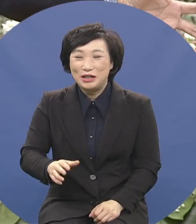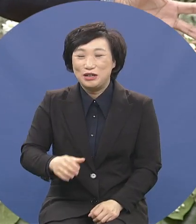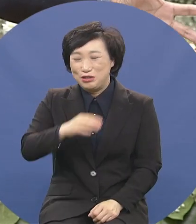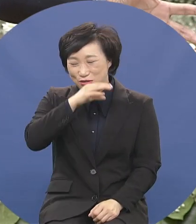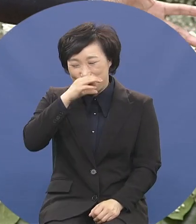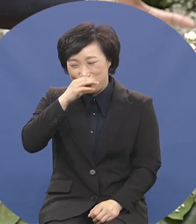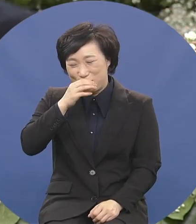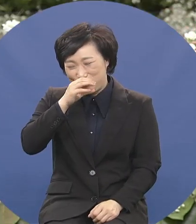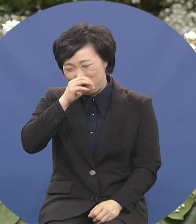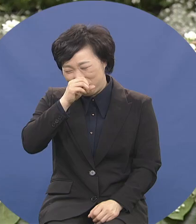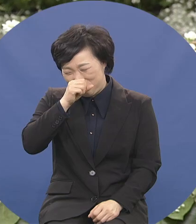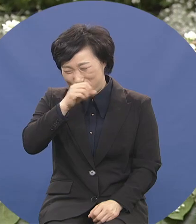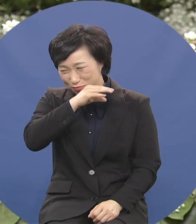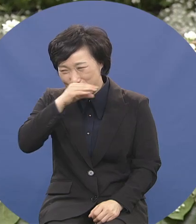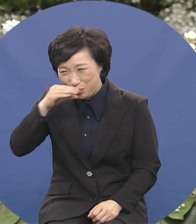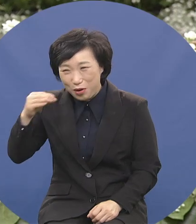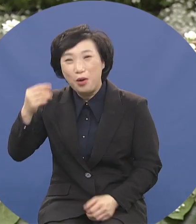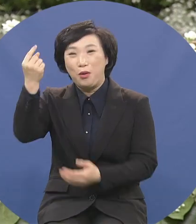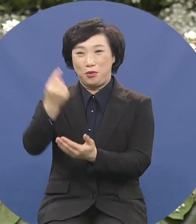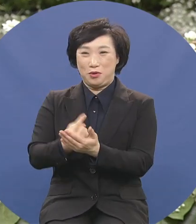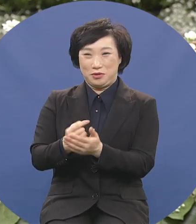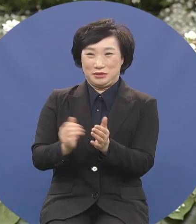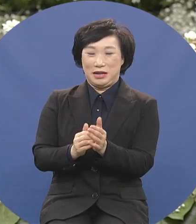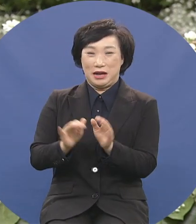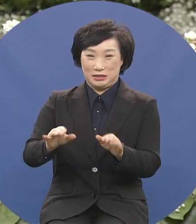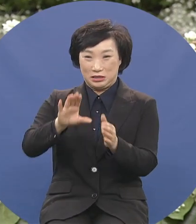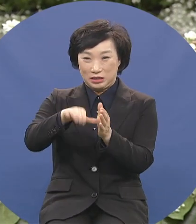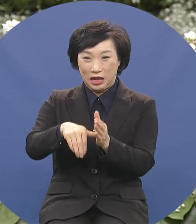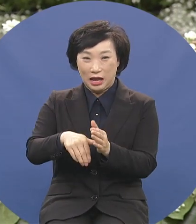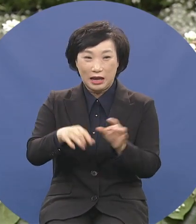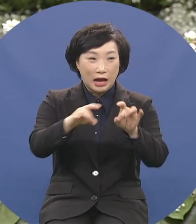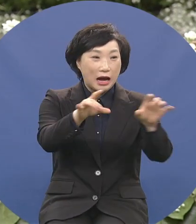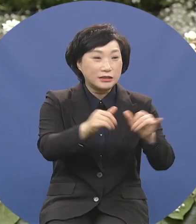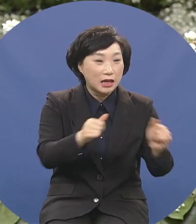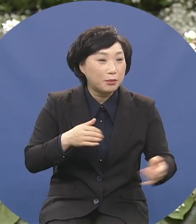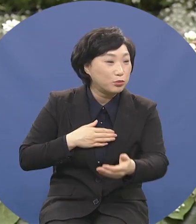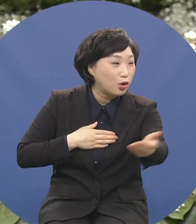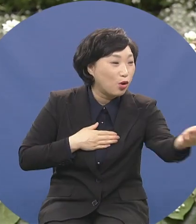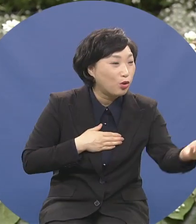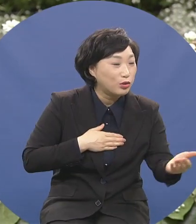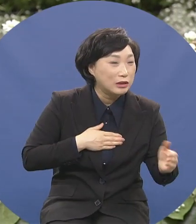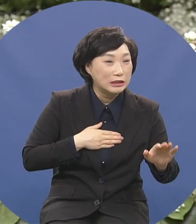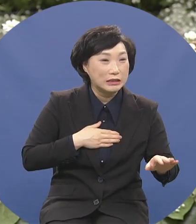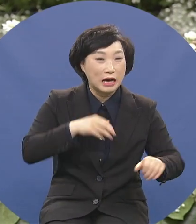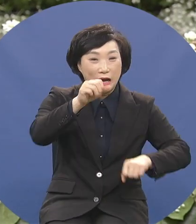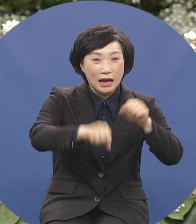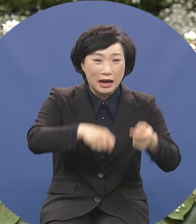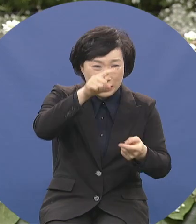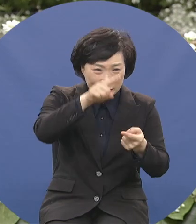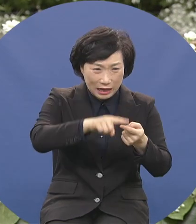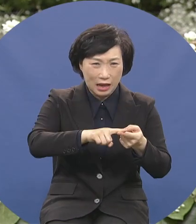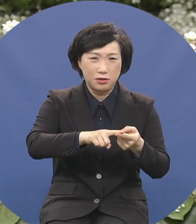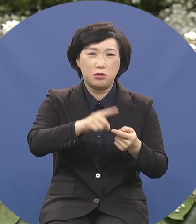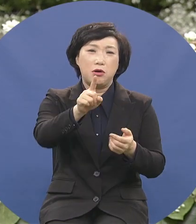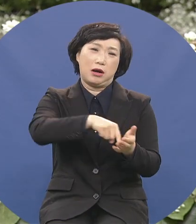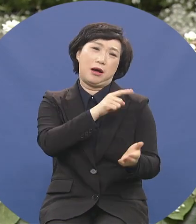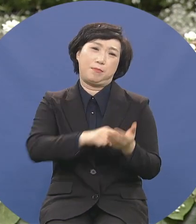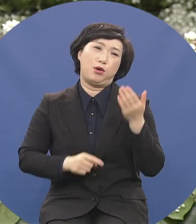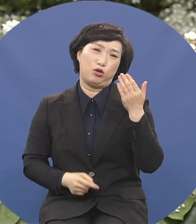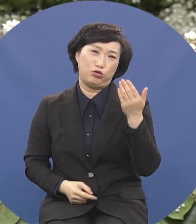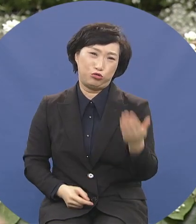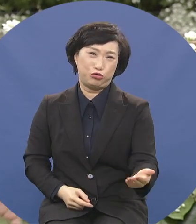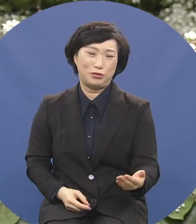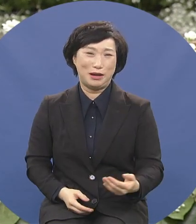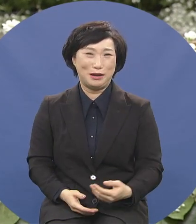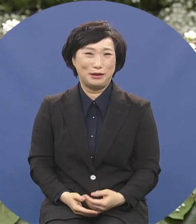준엄하게 오실 것인데 그래서 그때 각 사람의 행한